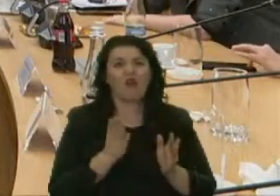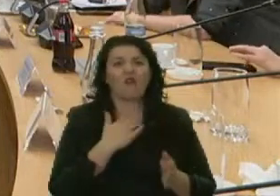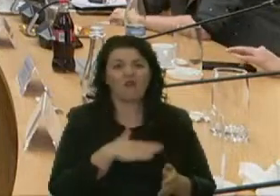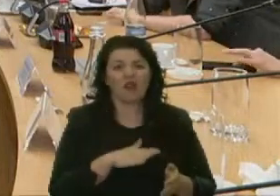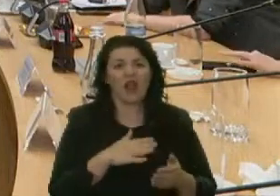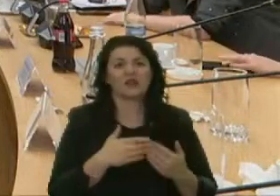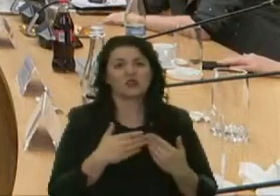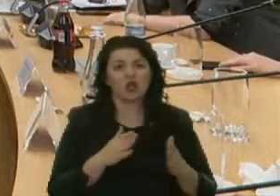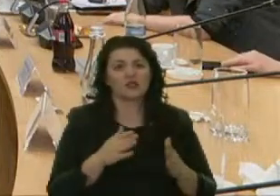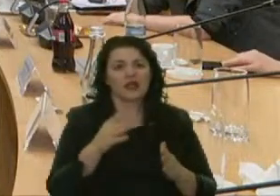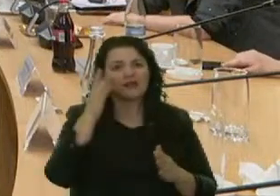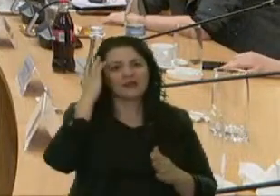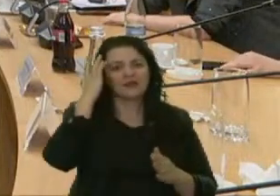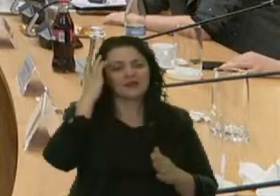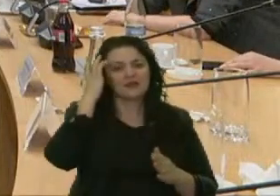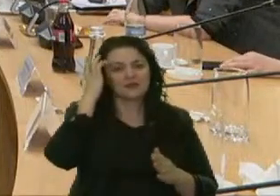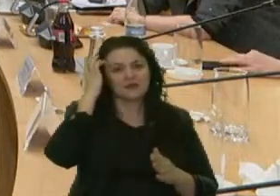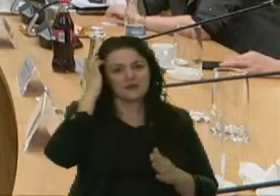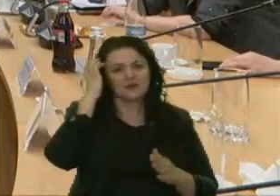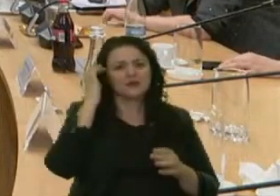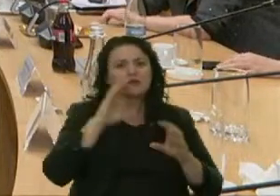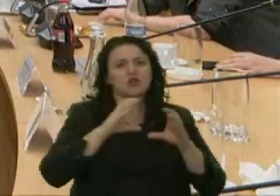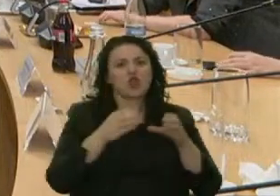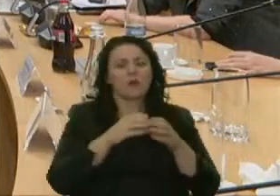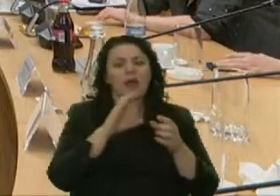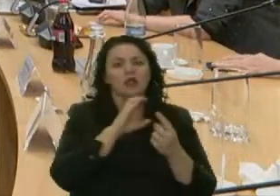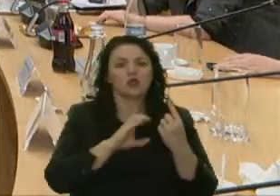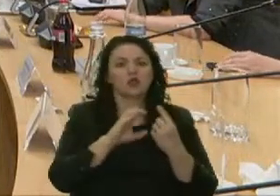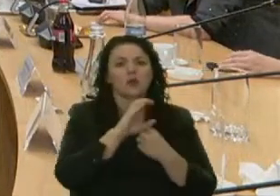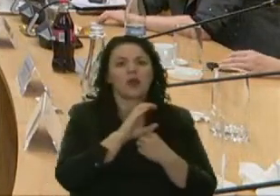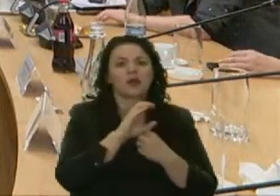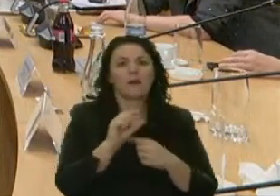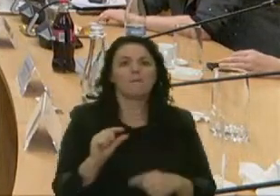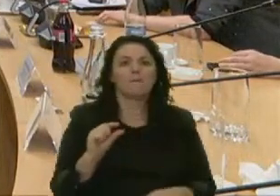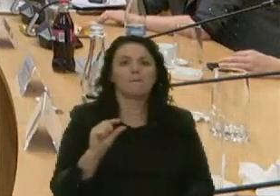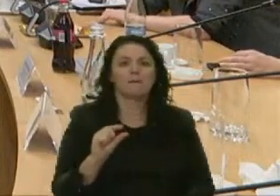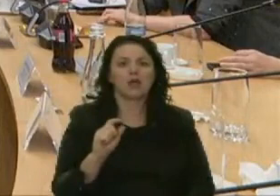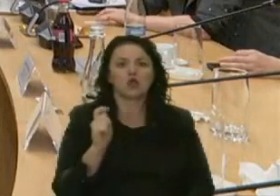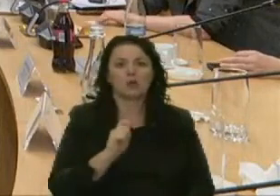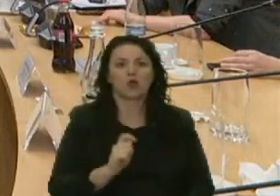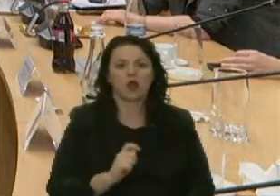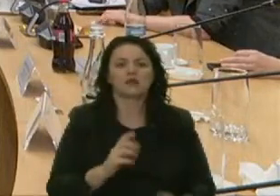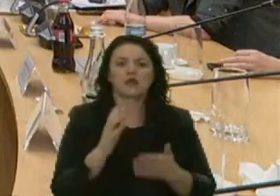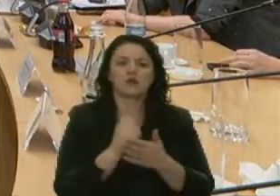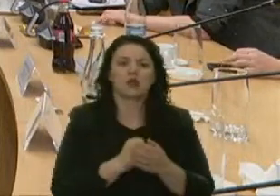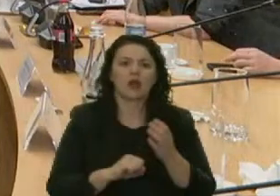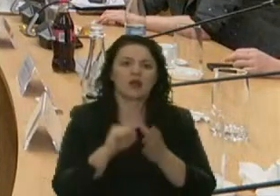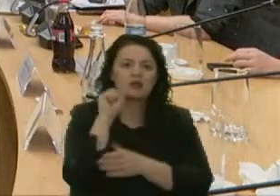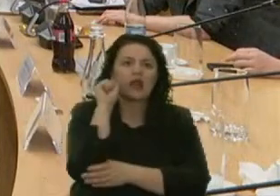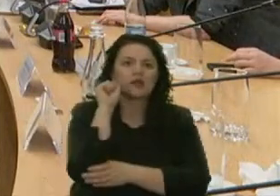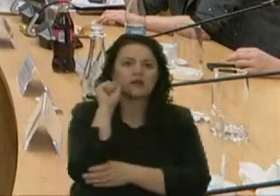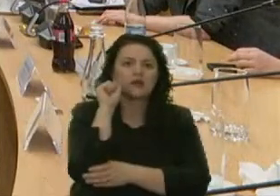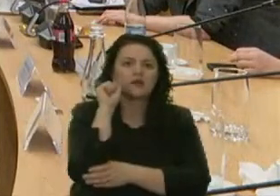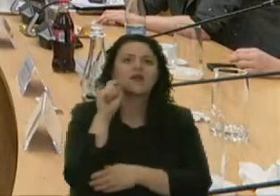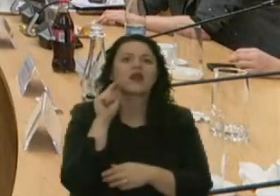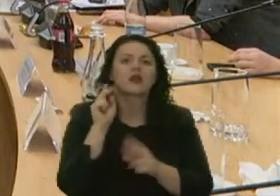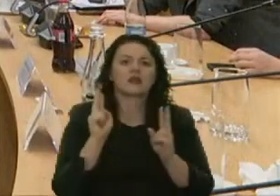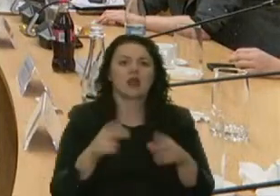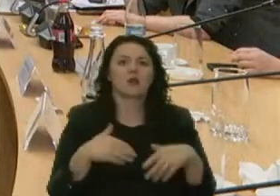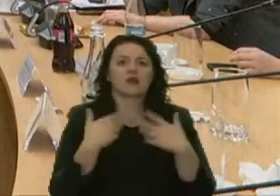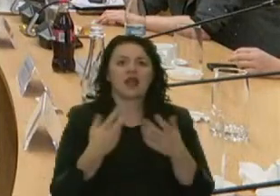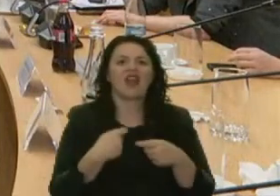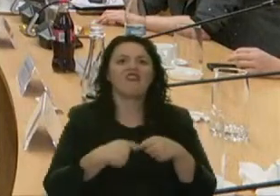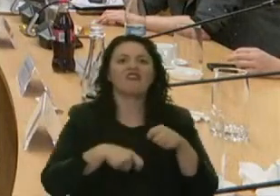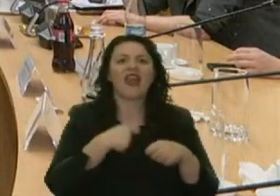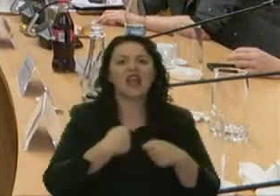drumul la creativitate și să lași domeniul cultural să vină cu inițiative mici care la un moment dat să aibă șansa să crească Da Atunci trebuie să i lași un mod